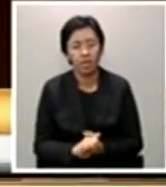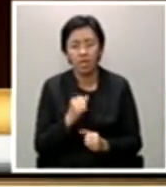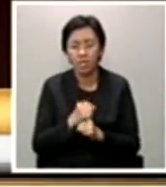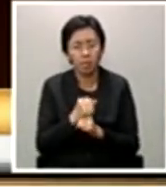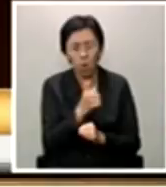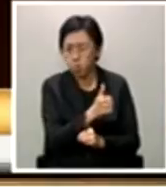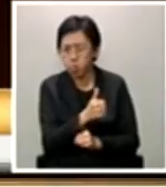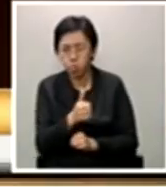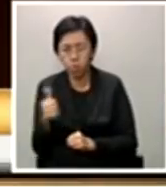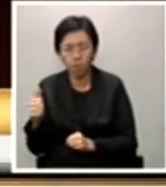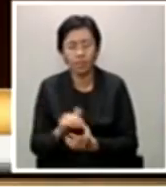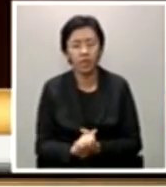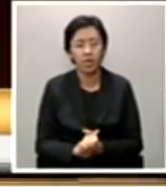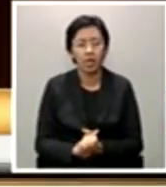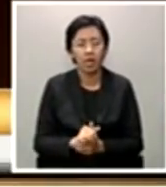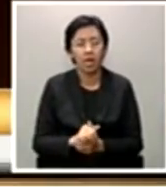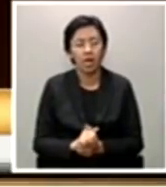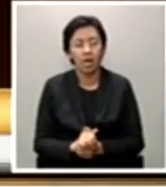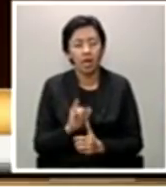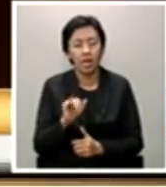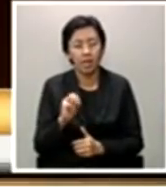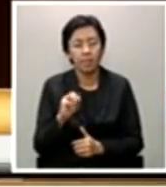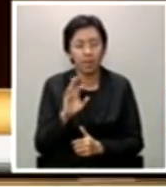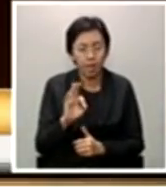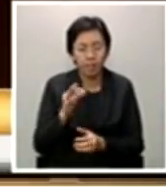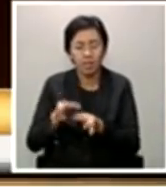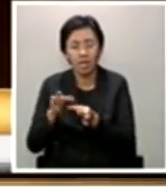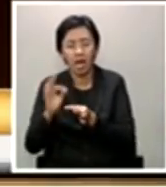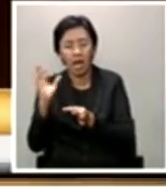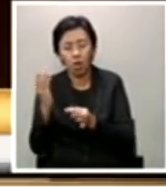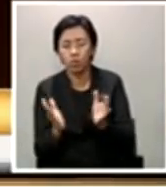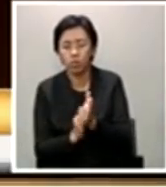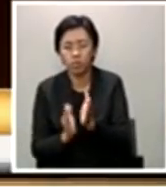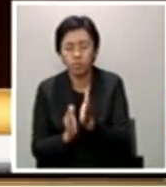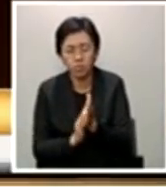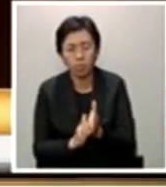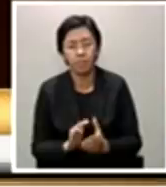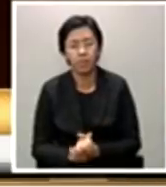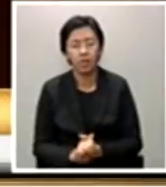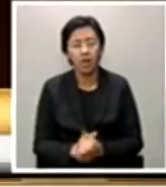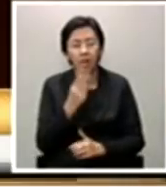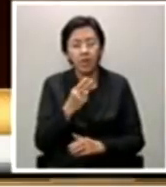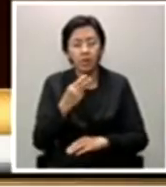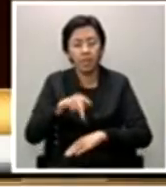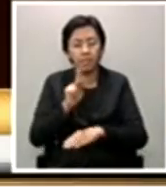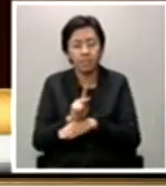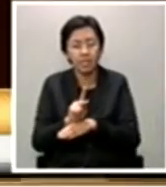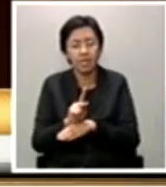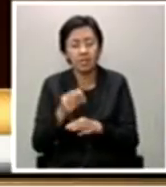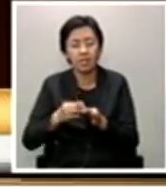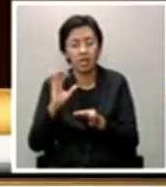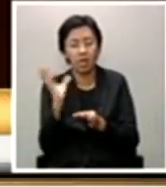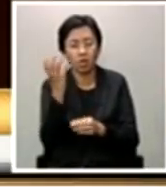ตัว IMF World Bank ชมเราถ้าไม่เชื่อไปเปิดอ่านคำพูดของประธาน World Bank ใน